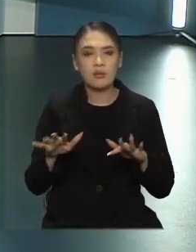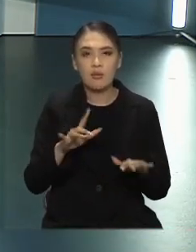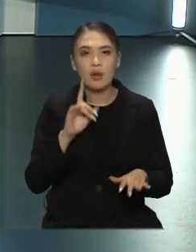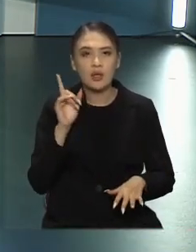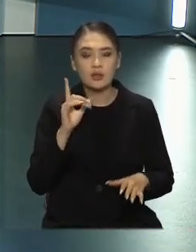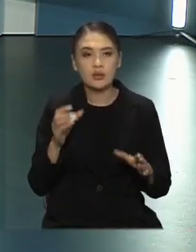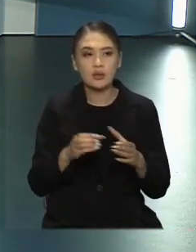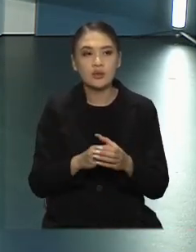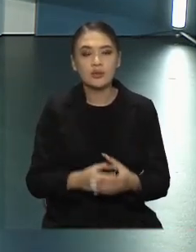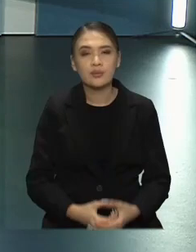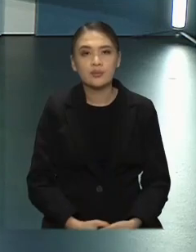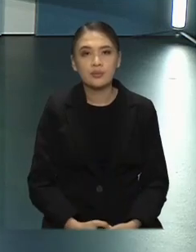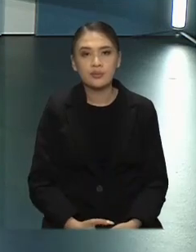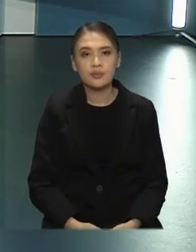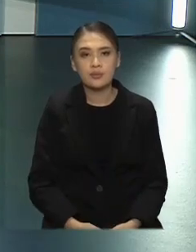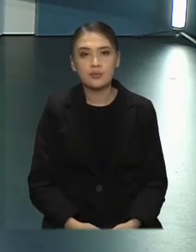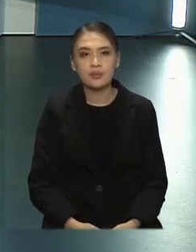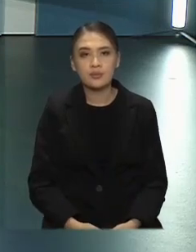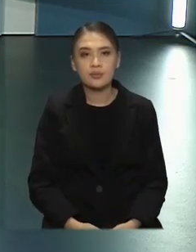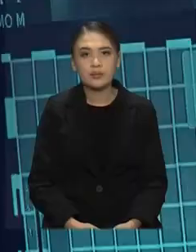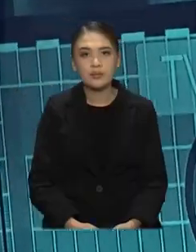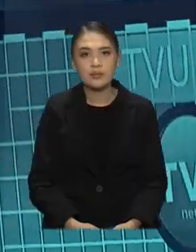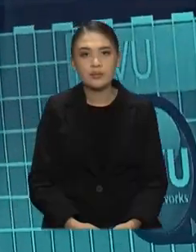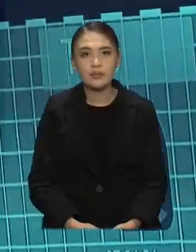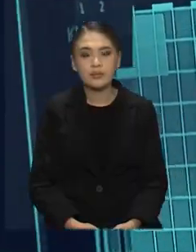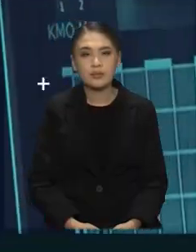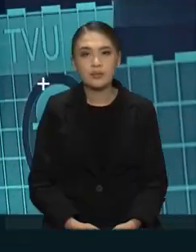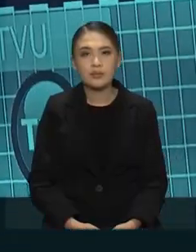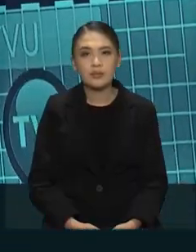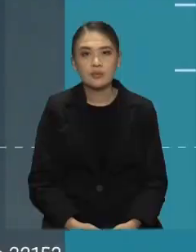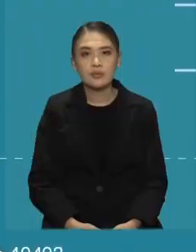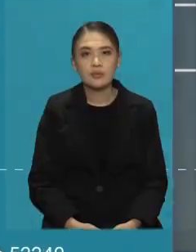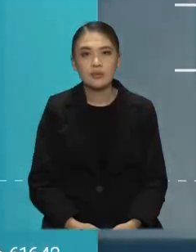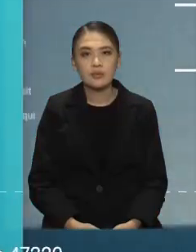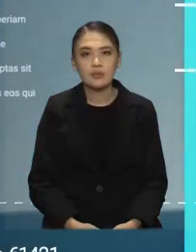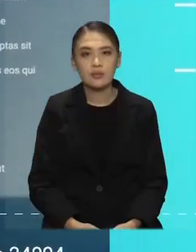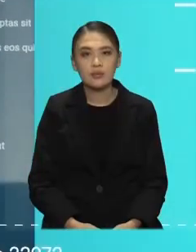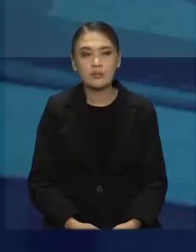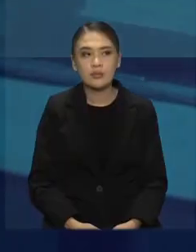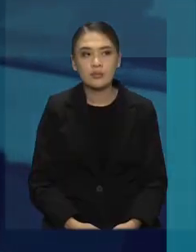Спасибо. Спасибо. С праздником. Благодарю.